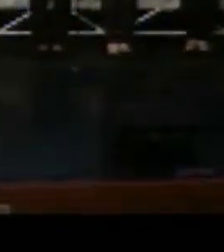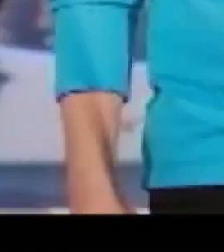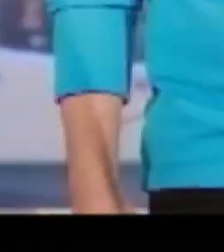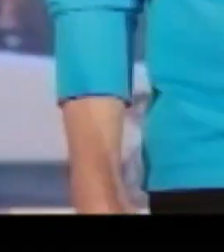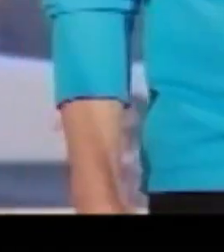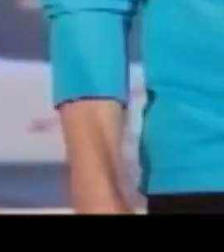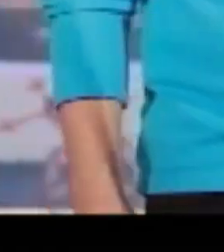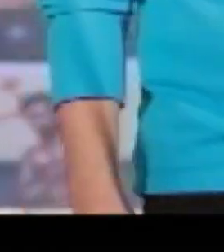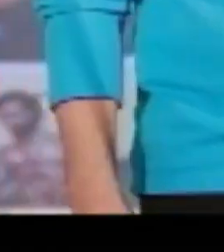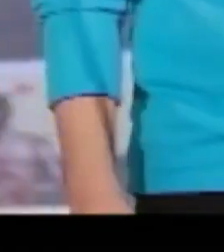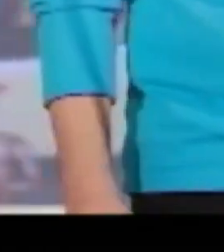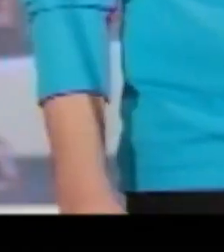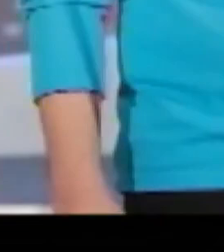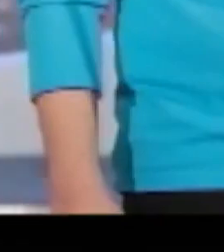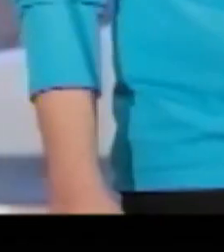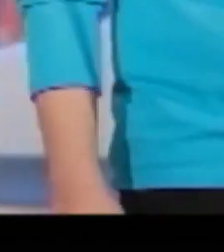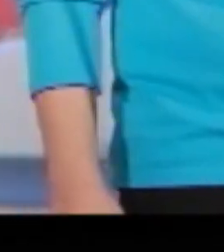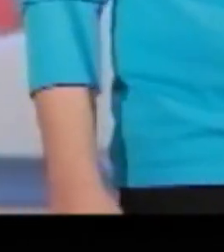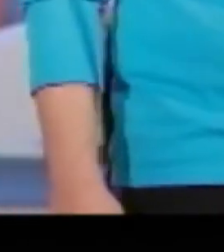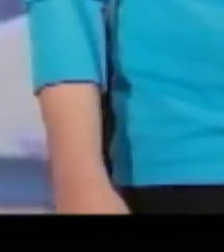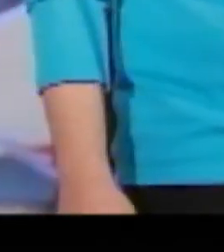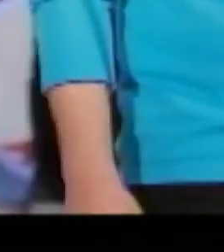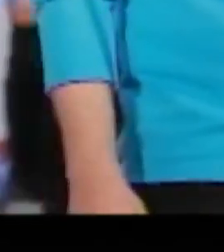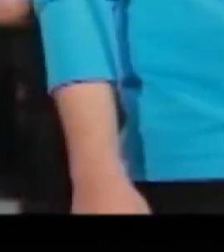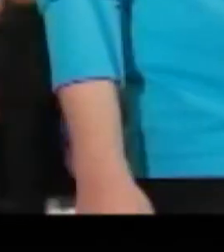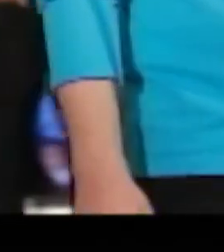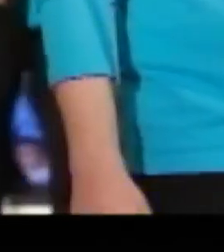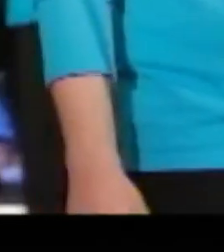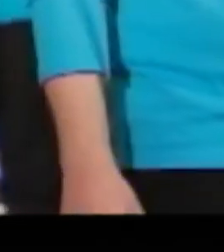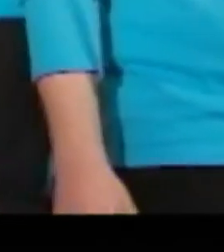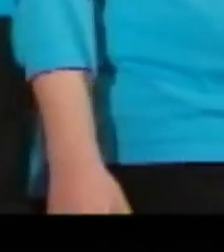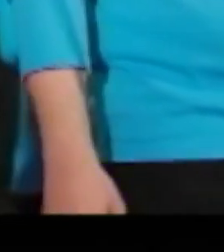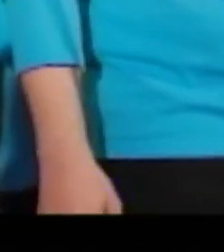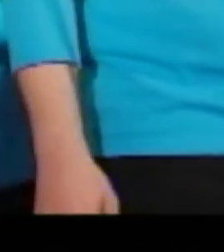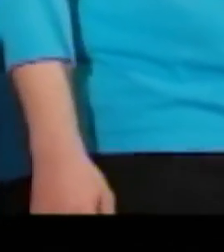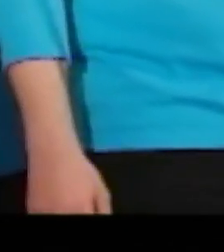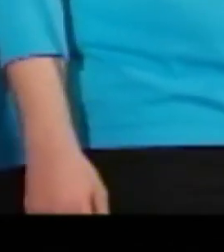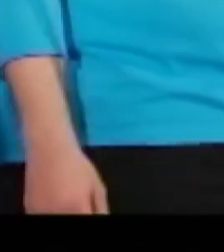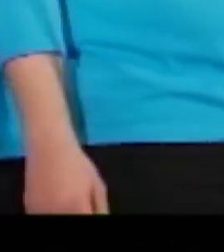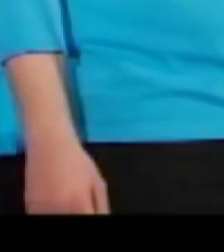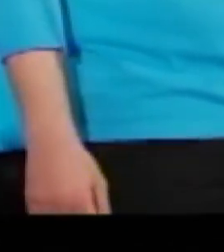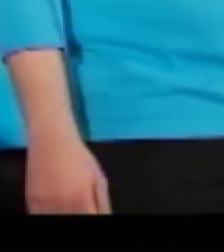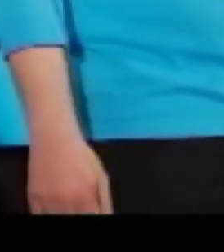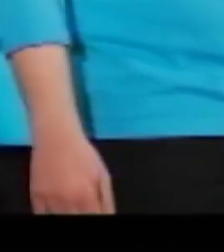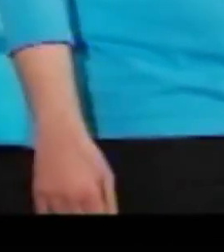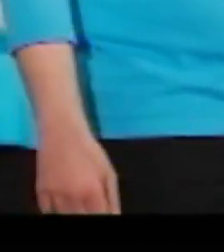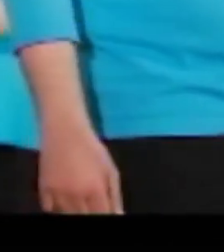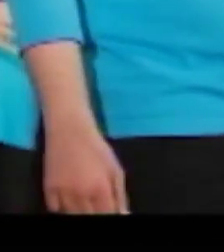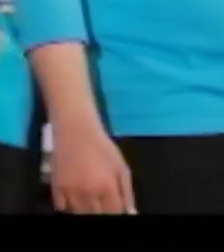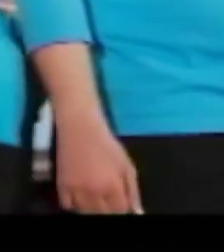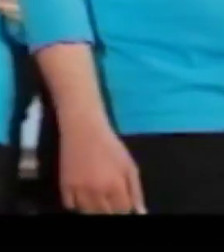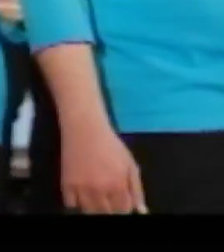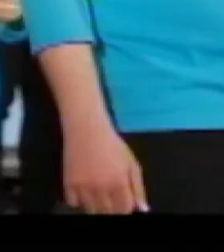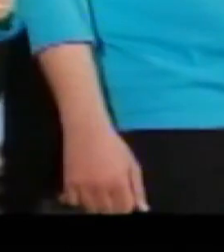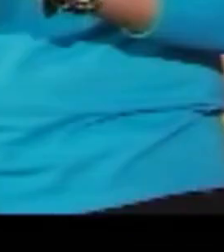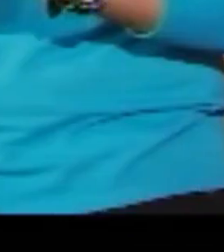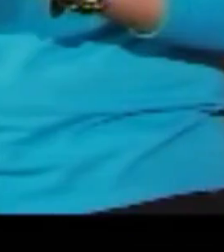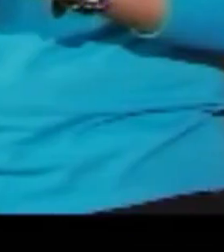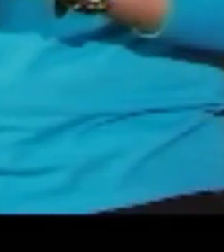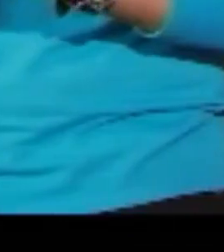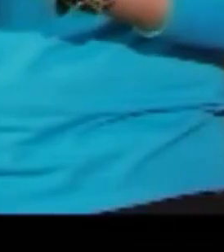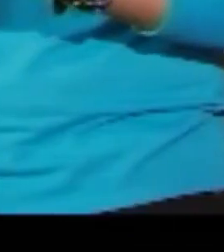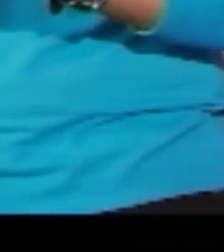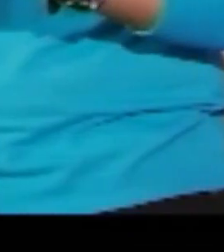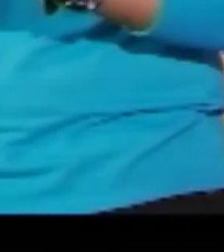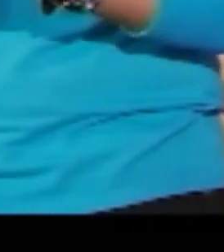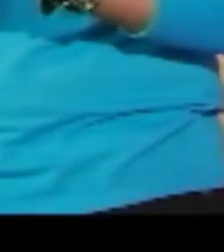مين تعرف انه بكد سمين قديسين شهداء جامدين